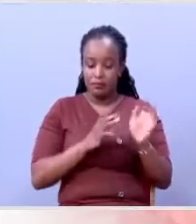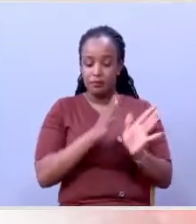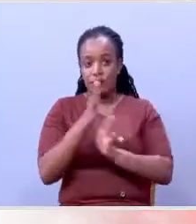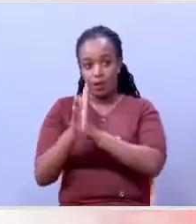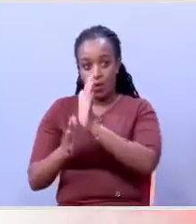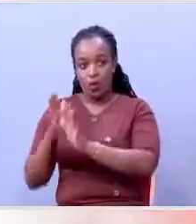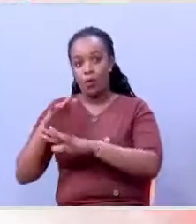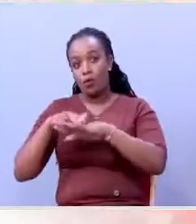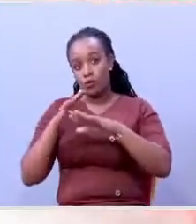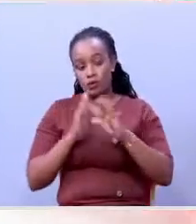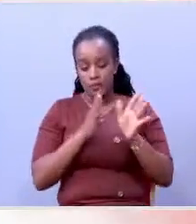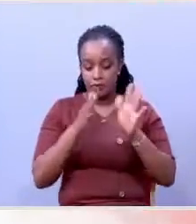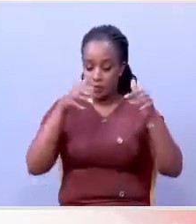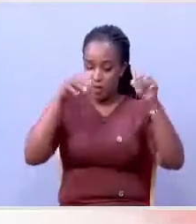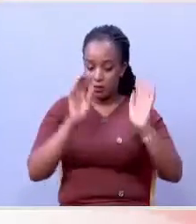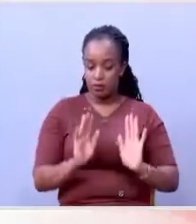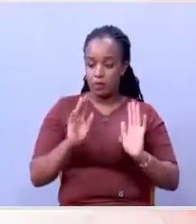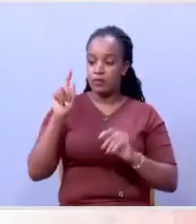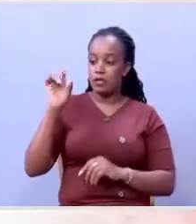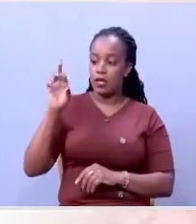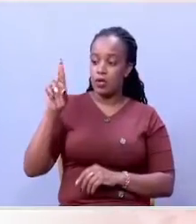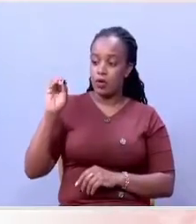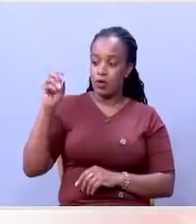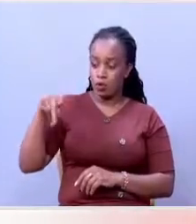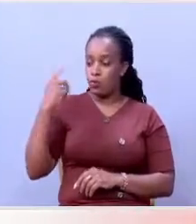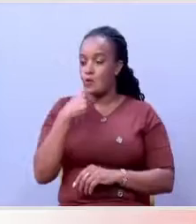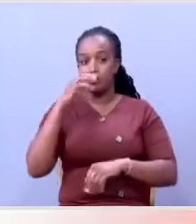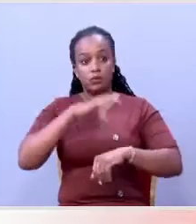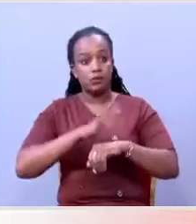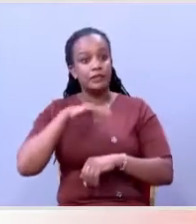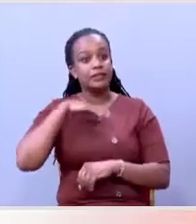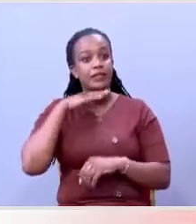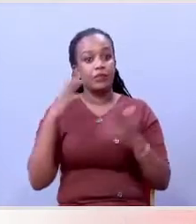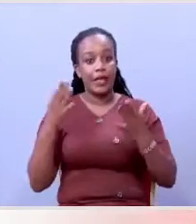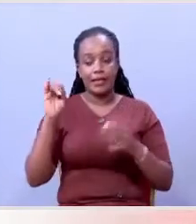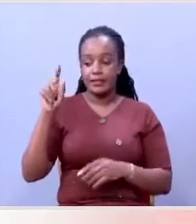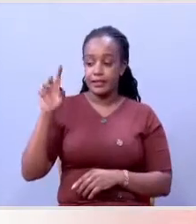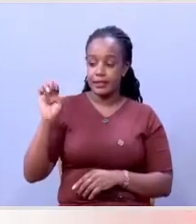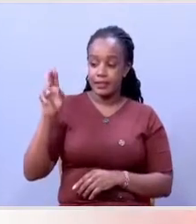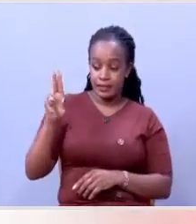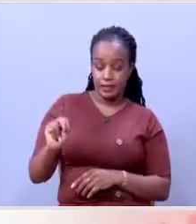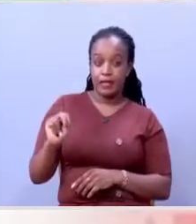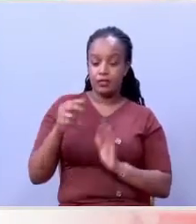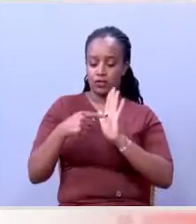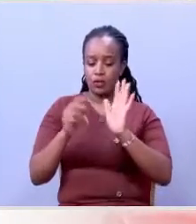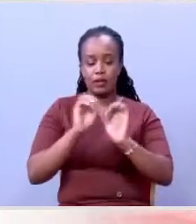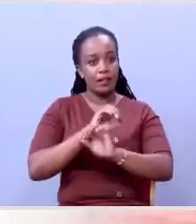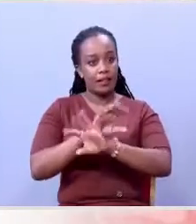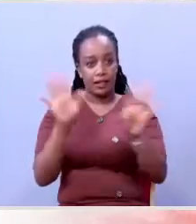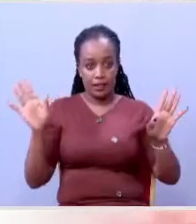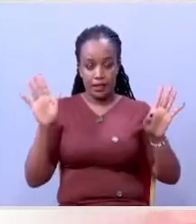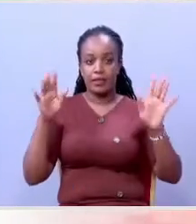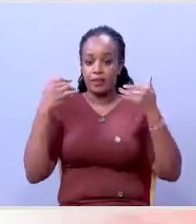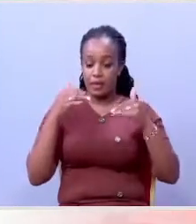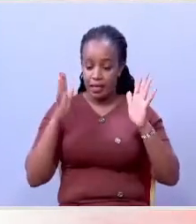cross-country champion Agnes Tirop, who was found dead at her home in Iten, Elgeyo Marakwet County, is a clear sign that the athletics fraternity